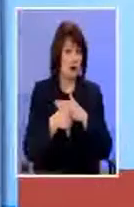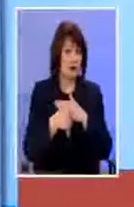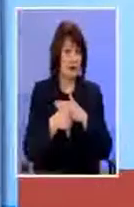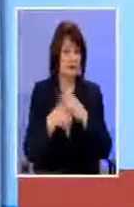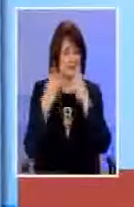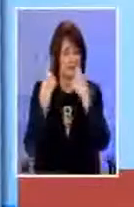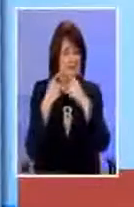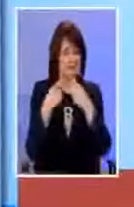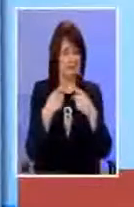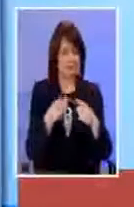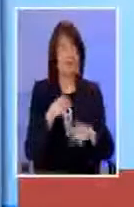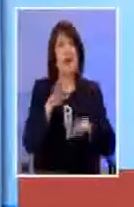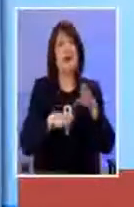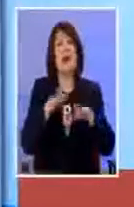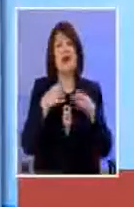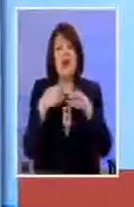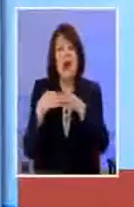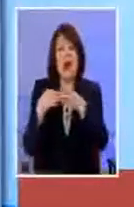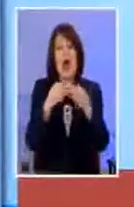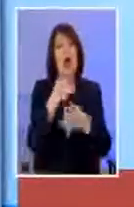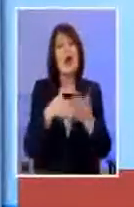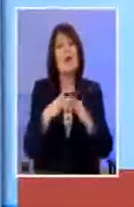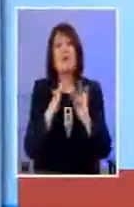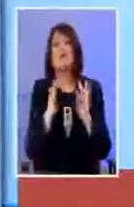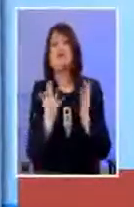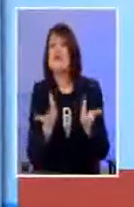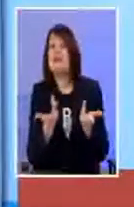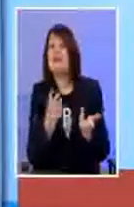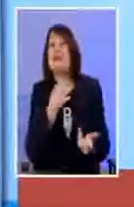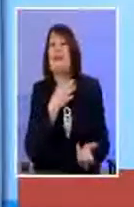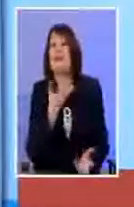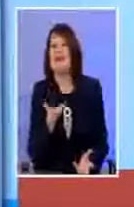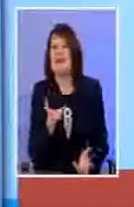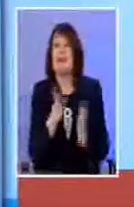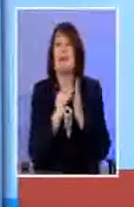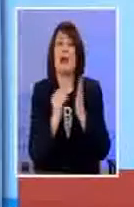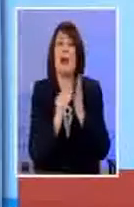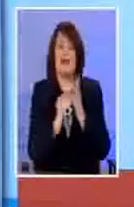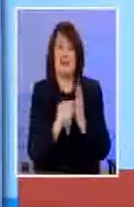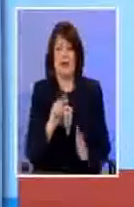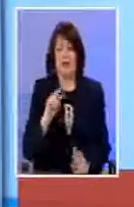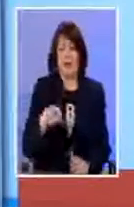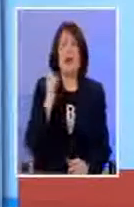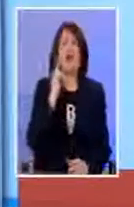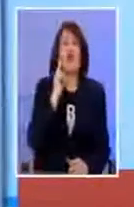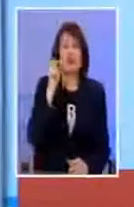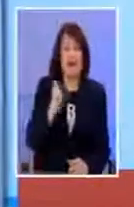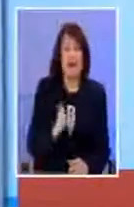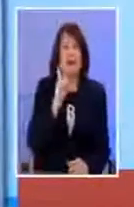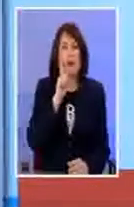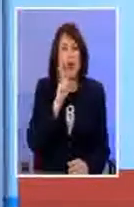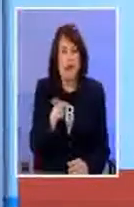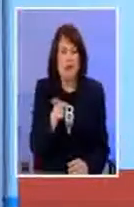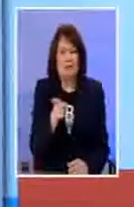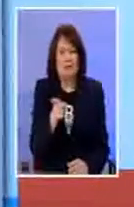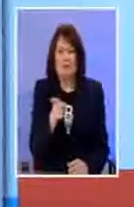ποικίλει ανάλογα με την αναπηρία. Γιατί, ας πούμε, η κυρία Γκουριδάκη δεν έχει